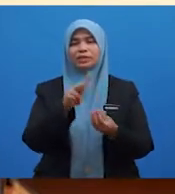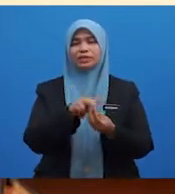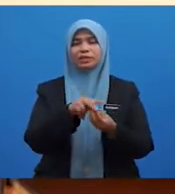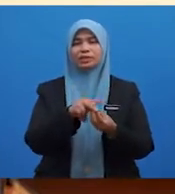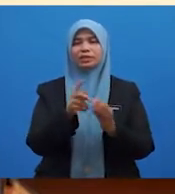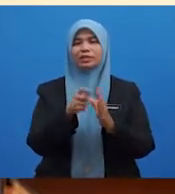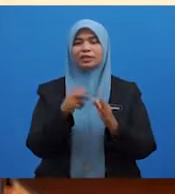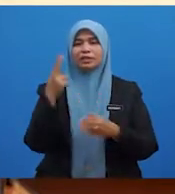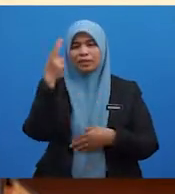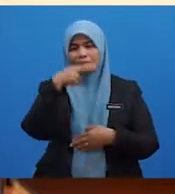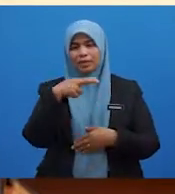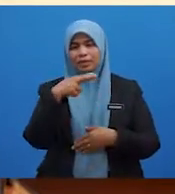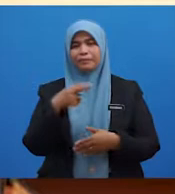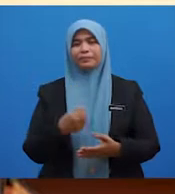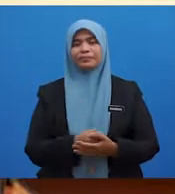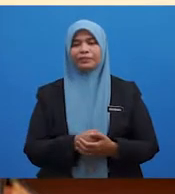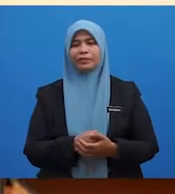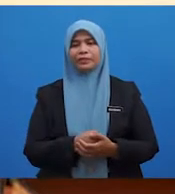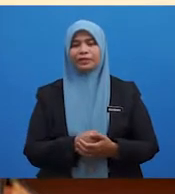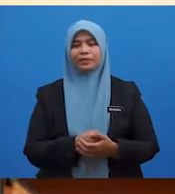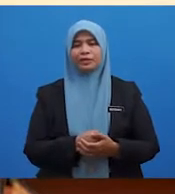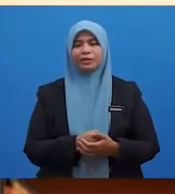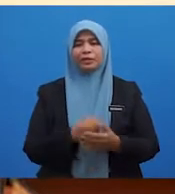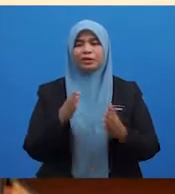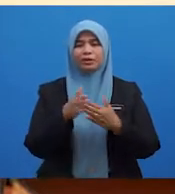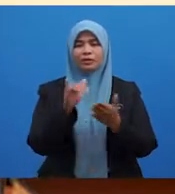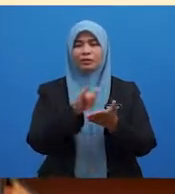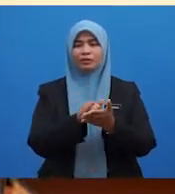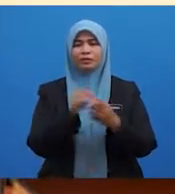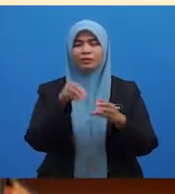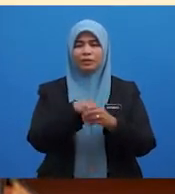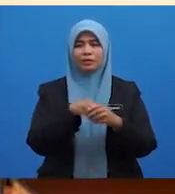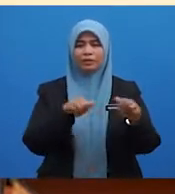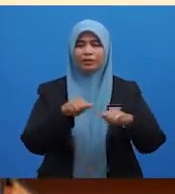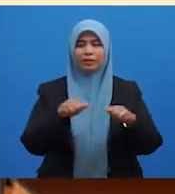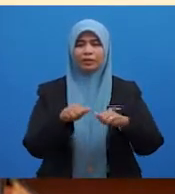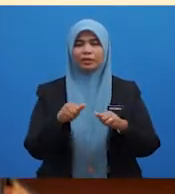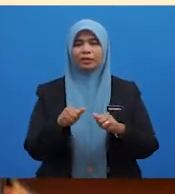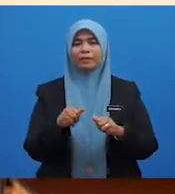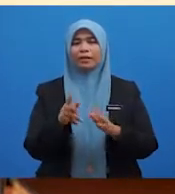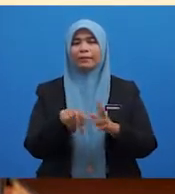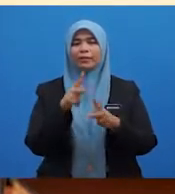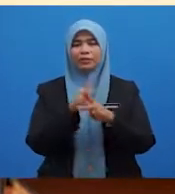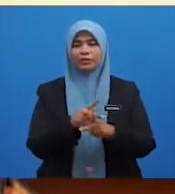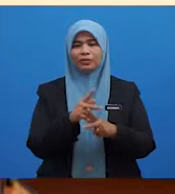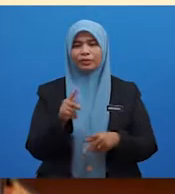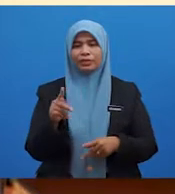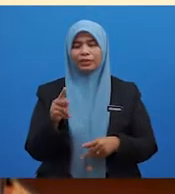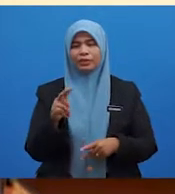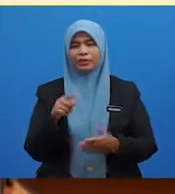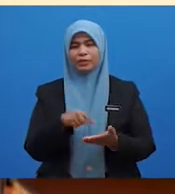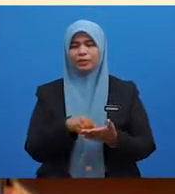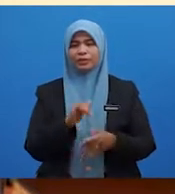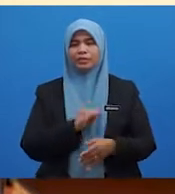kesan terhadap setiap pembangunan. Oleh itu, dalam aktiviti pengukuhan ini,